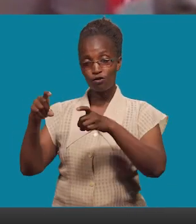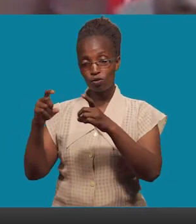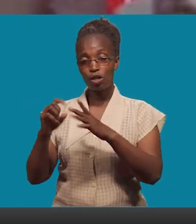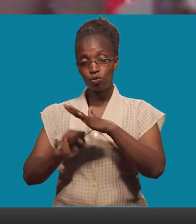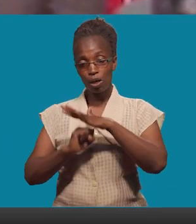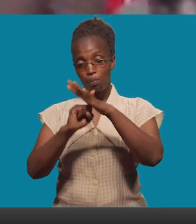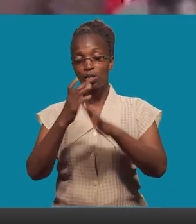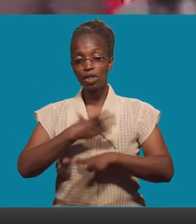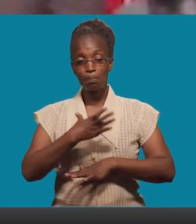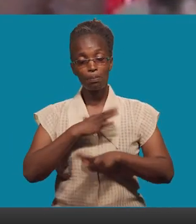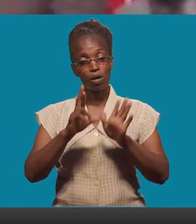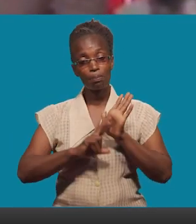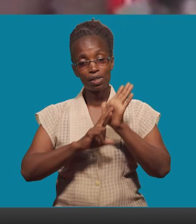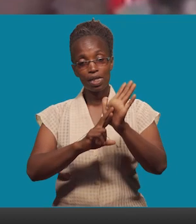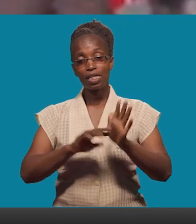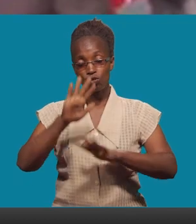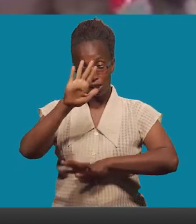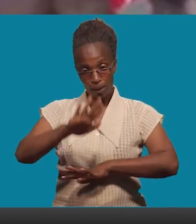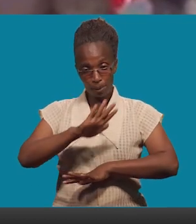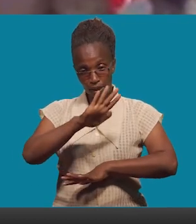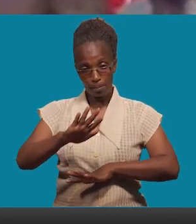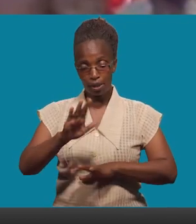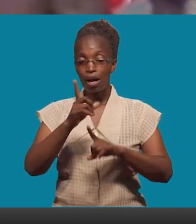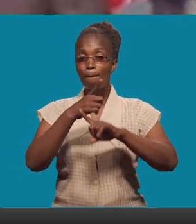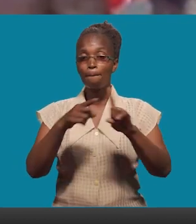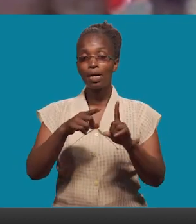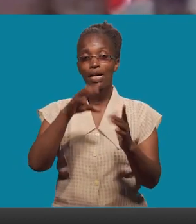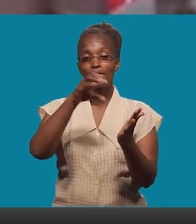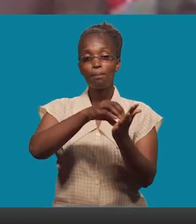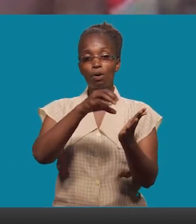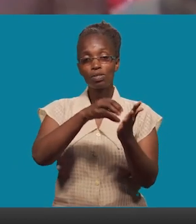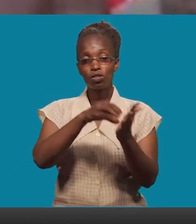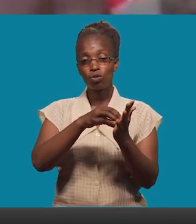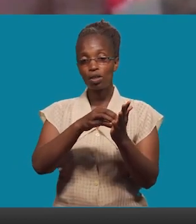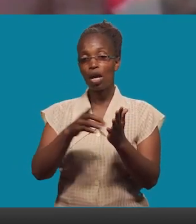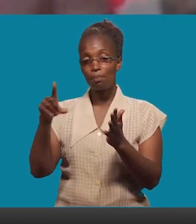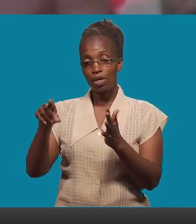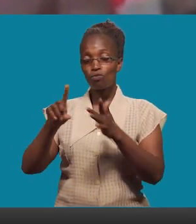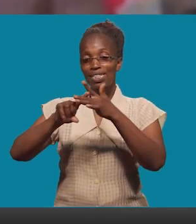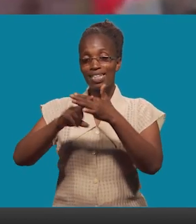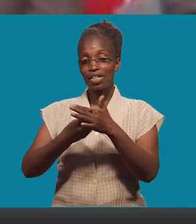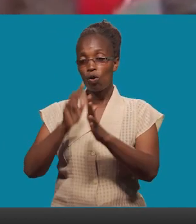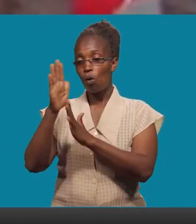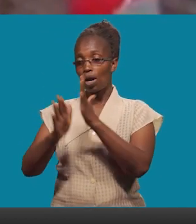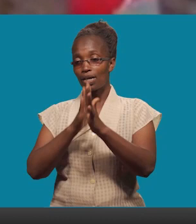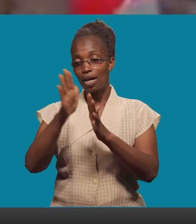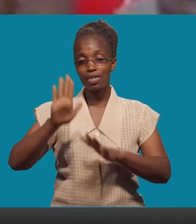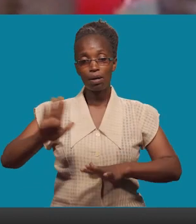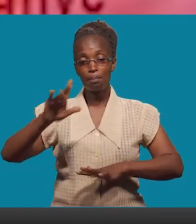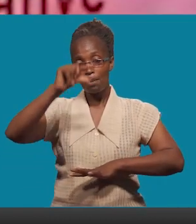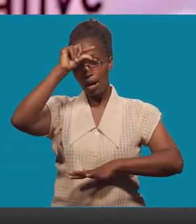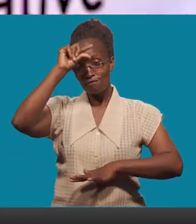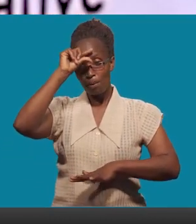their representation in parliament, but takes positions and start organizing his government